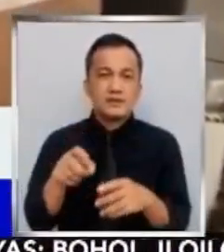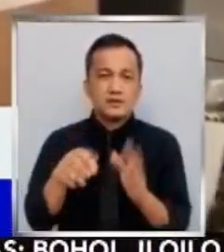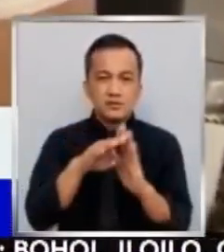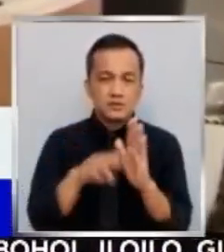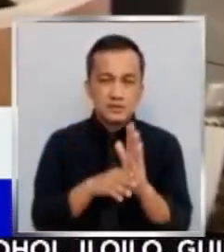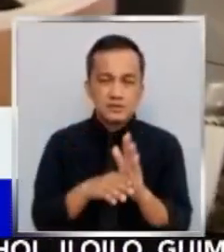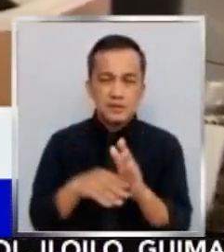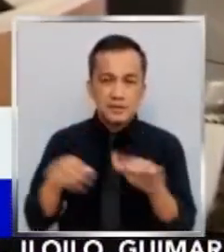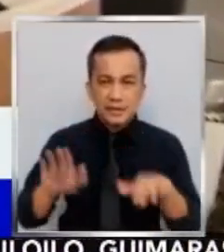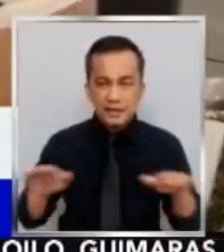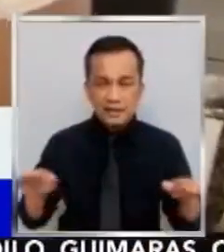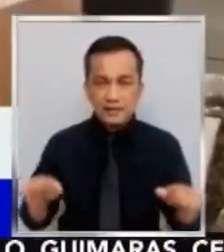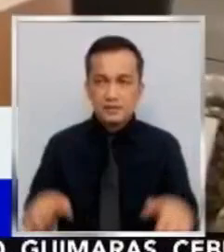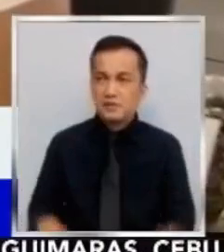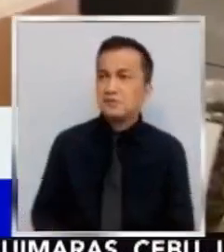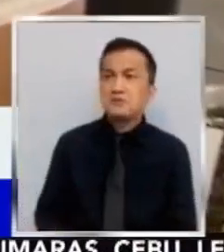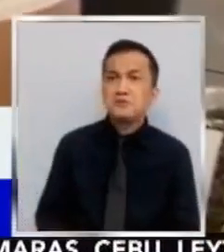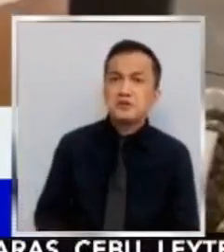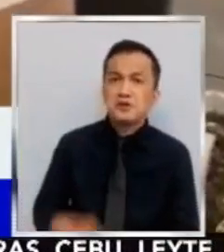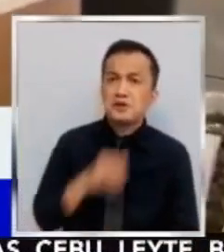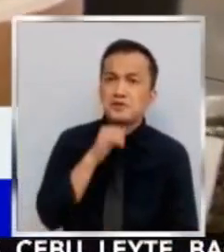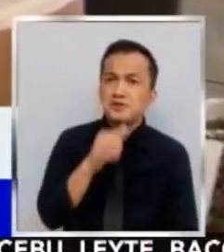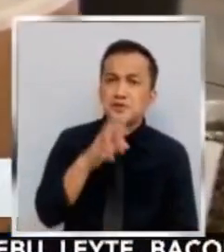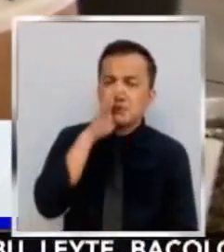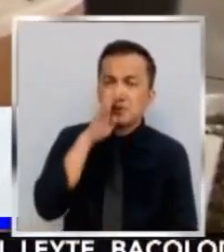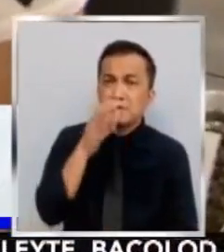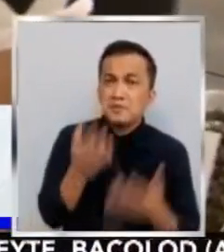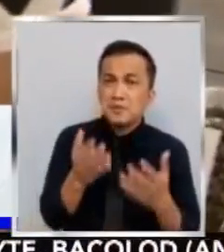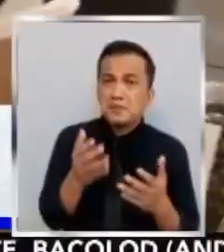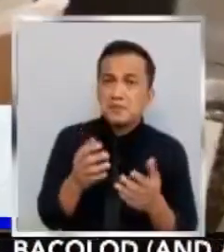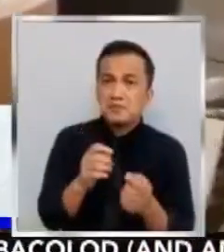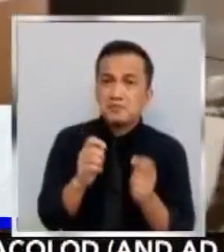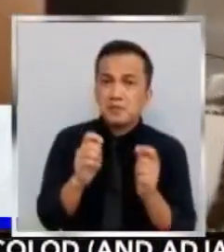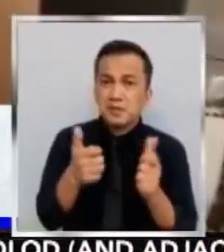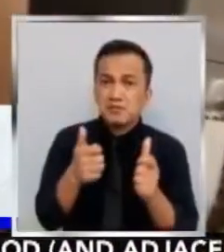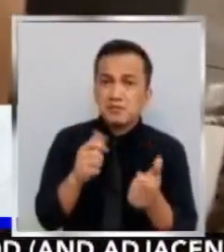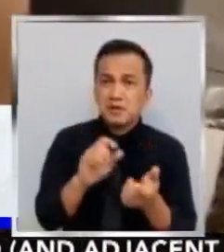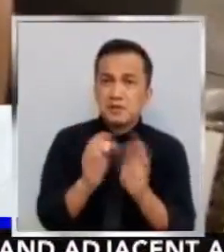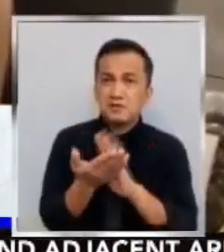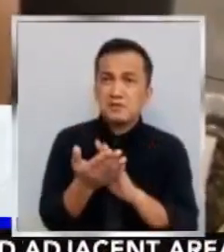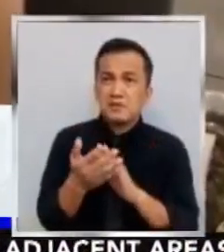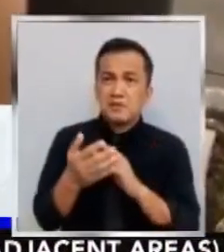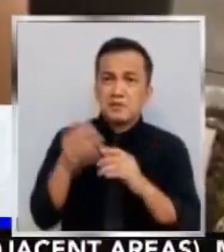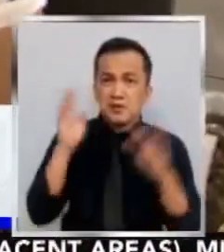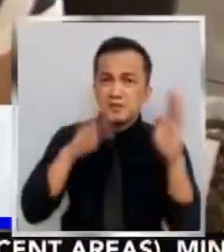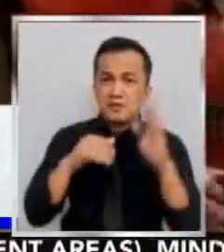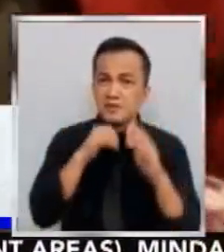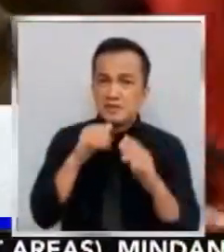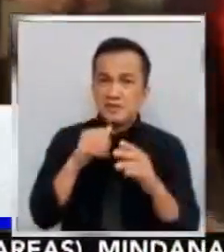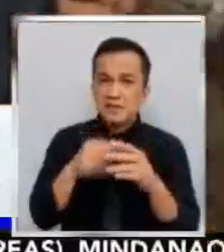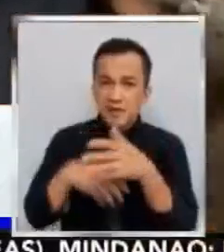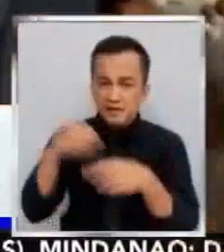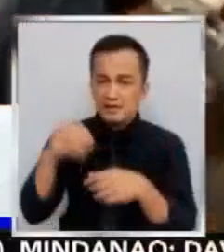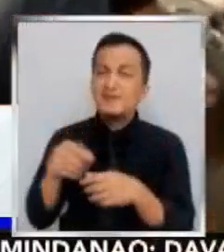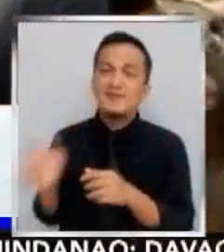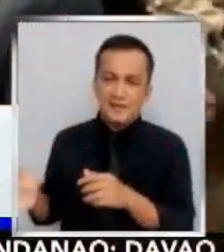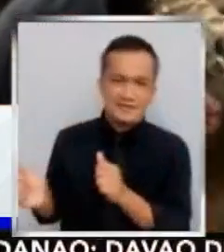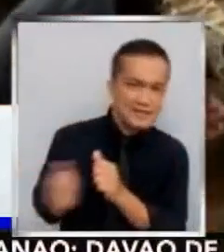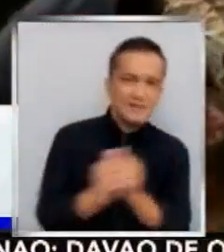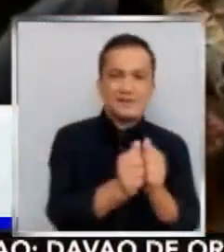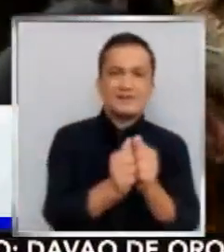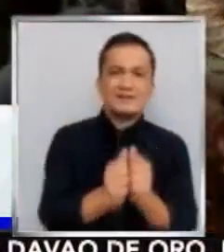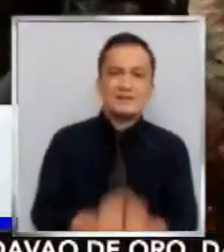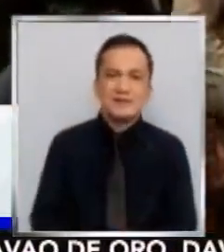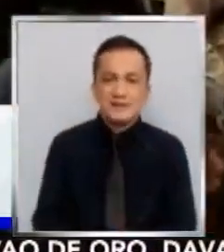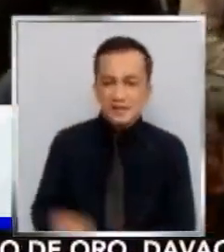kasi biglang magkaroon na naman ng problema eh. Hindi naman kayo makalakad kaya sinama na namin. Bit-bit man ang